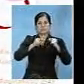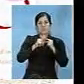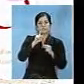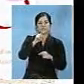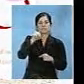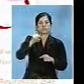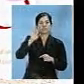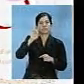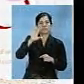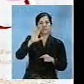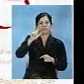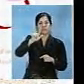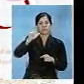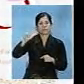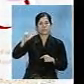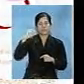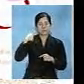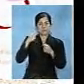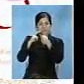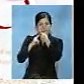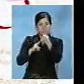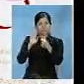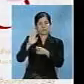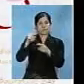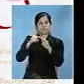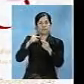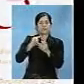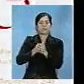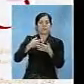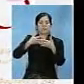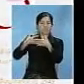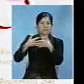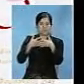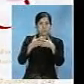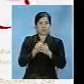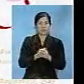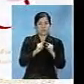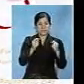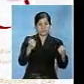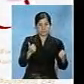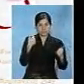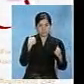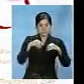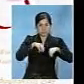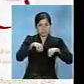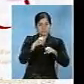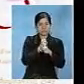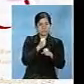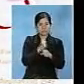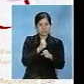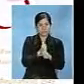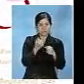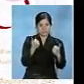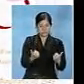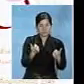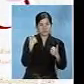1.85 ล้านล้านเหรียญสหรัฐแต่ในครั้งนี้นะครับต้องขออนุญาตเรียนว่าจากจำนวนที่กำลังมีการดำเนินการอยู่นั้นมีขน